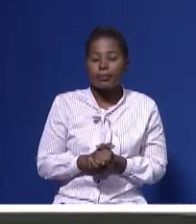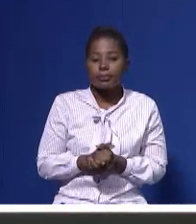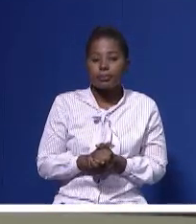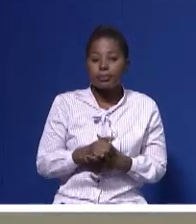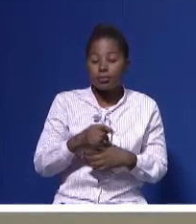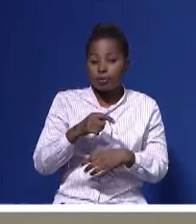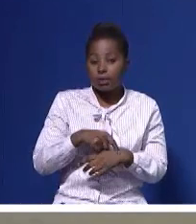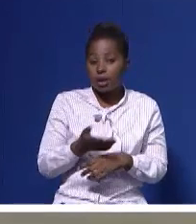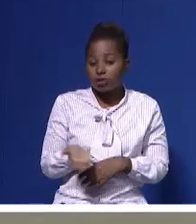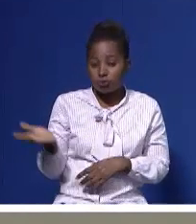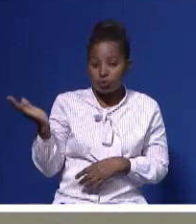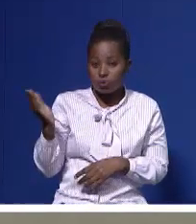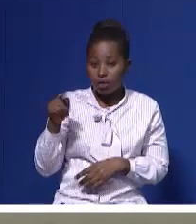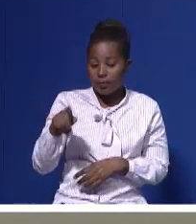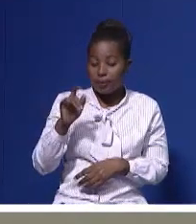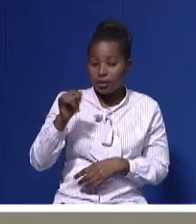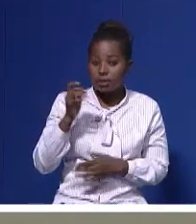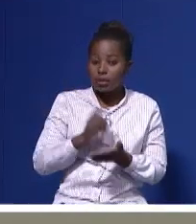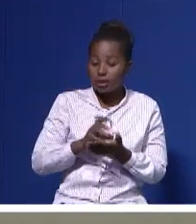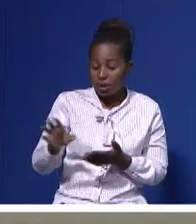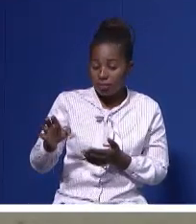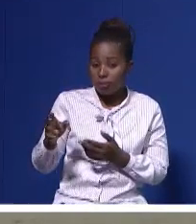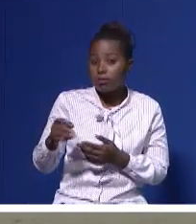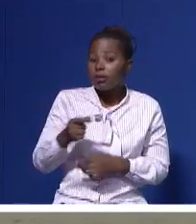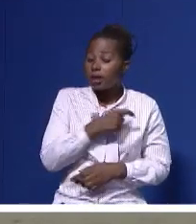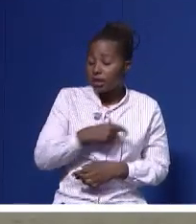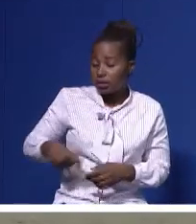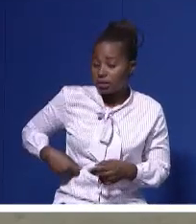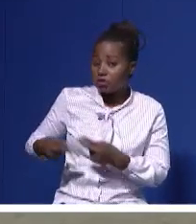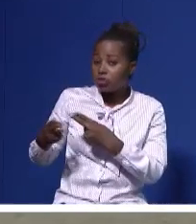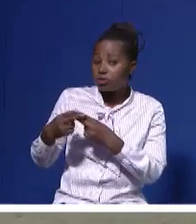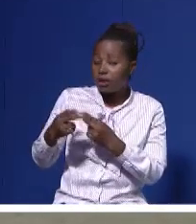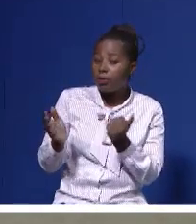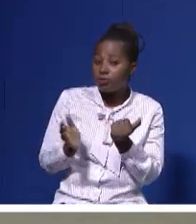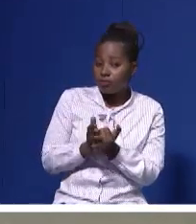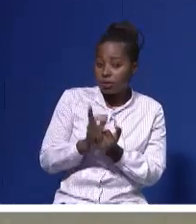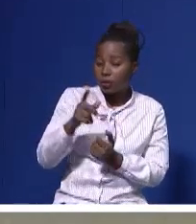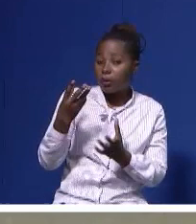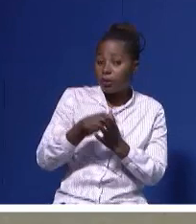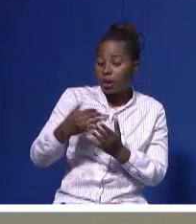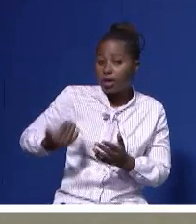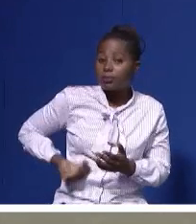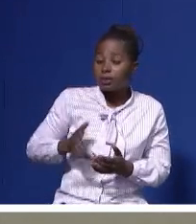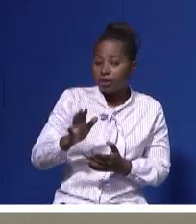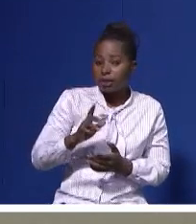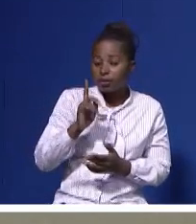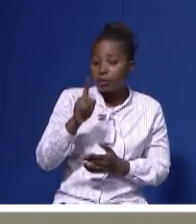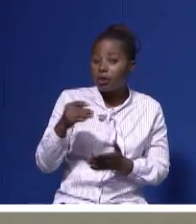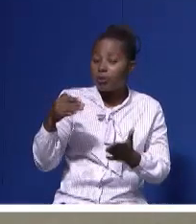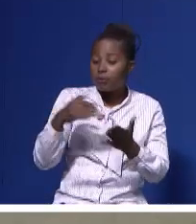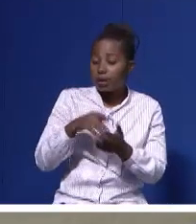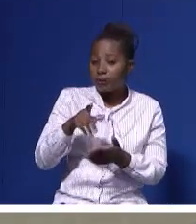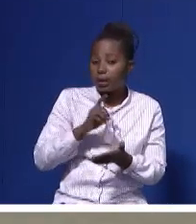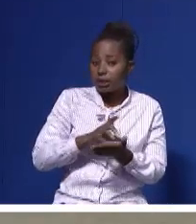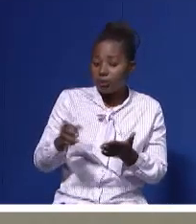Majira ya asubuhi jijini Dar es Salaam, Rais Dr. John Magufuli akiwa na mkewe Mama Janet Magufuli wakiwa wamewasili Dar es